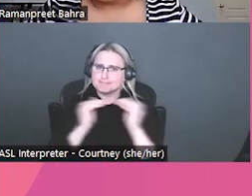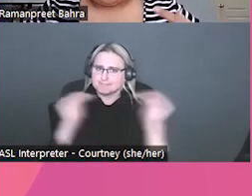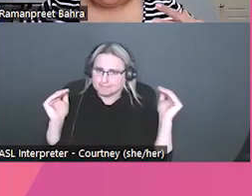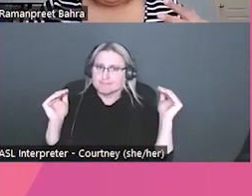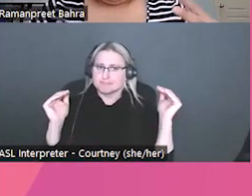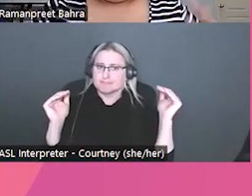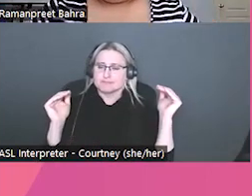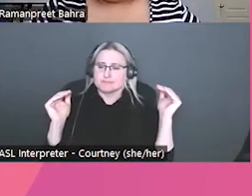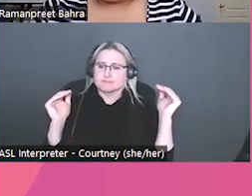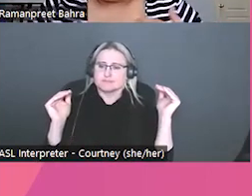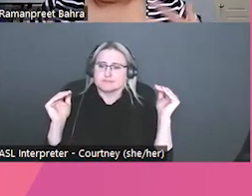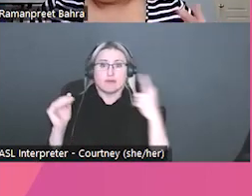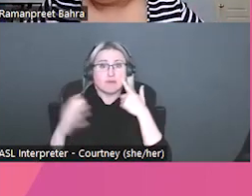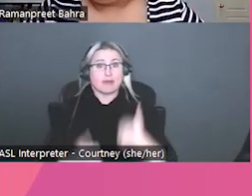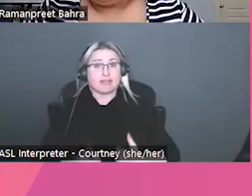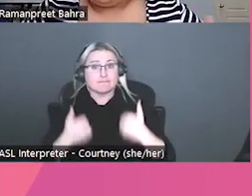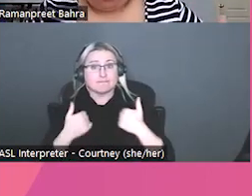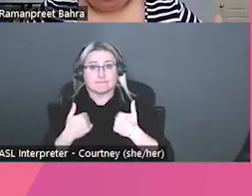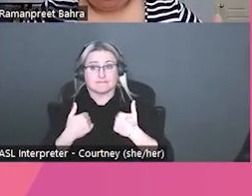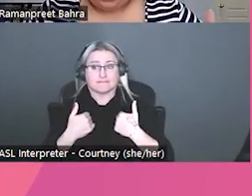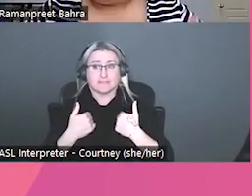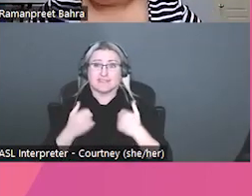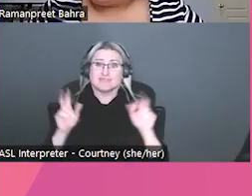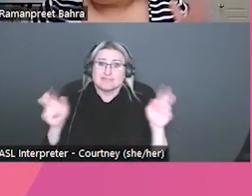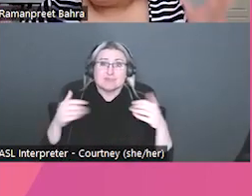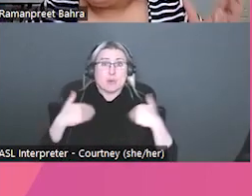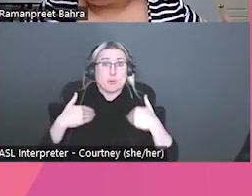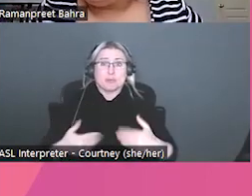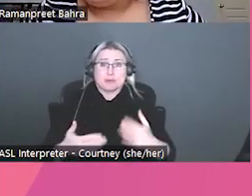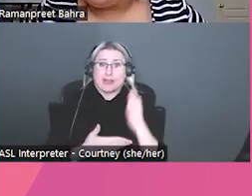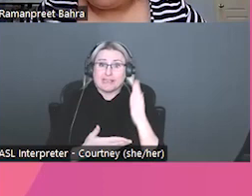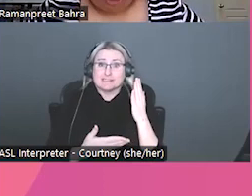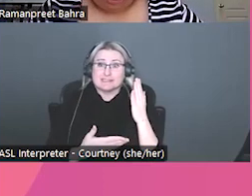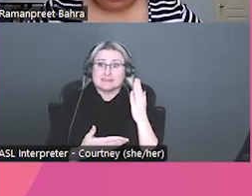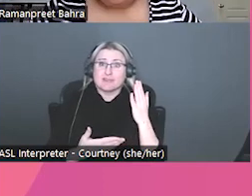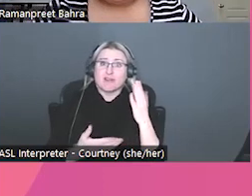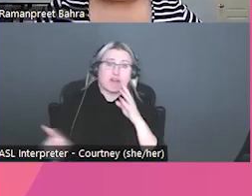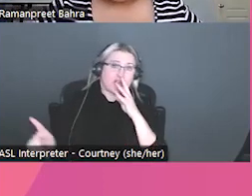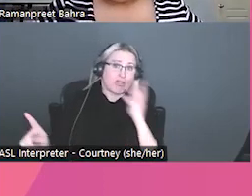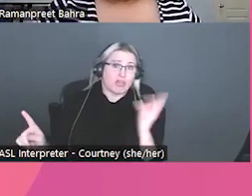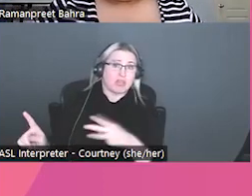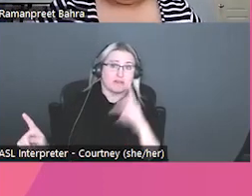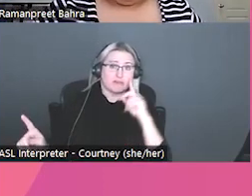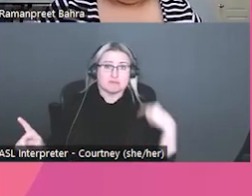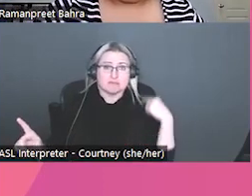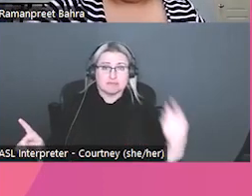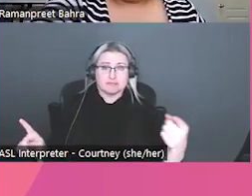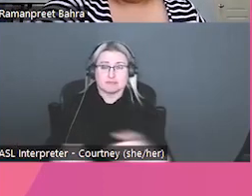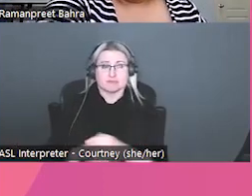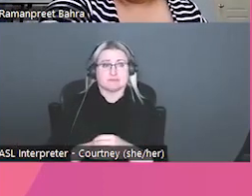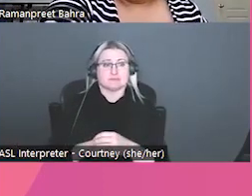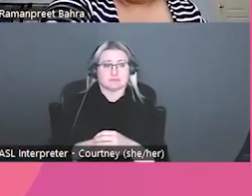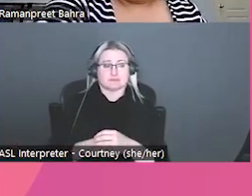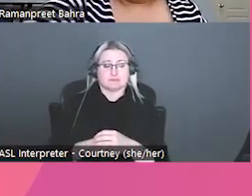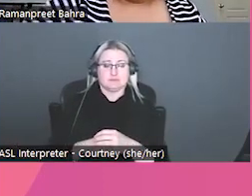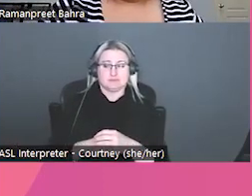méritent la justice et l'égalité de vie et ce sont des droits de la personne finalement, donc qui